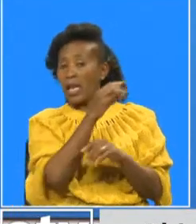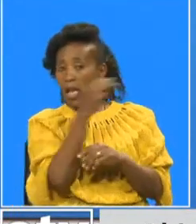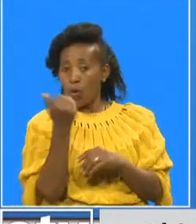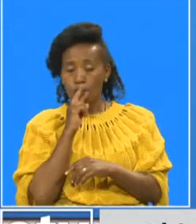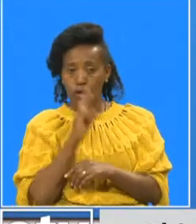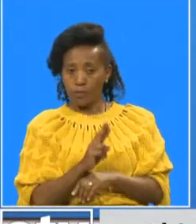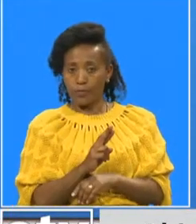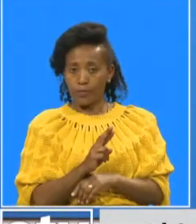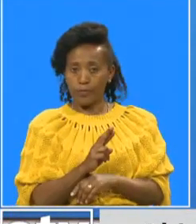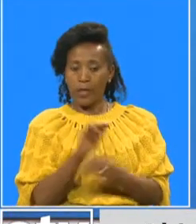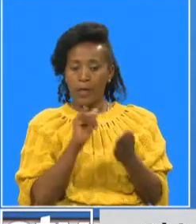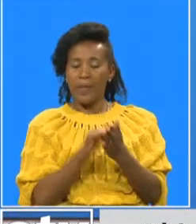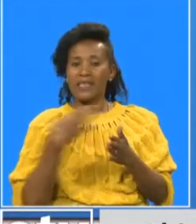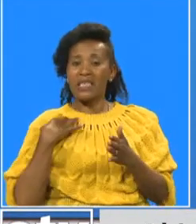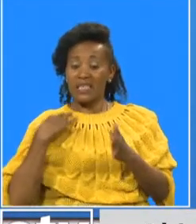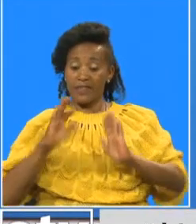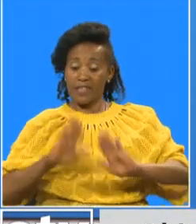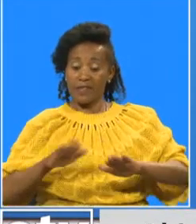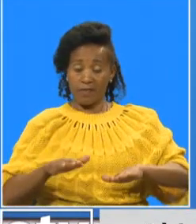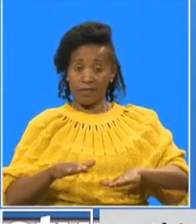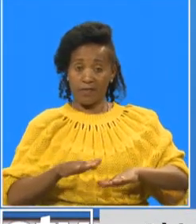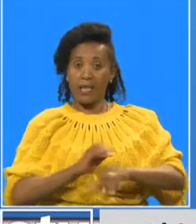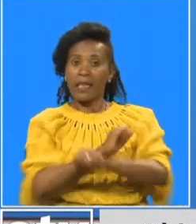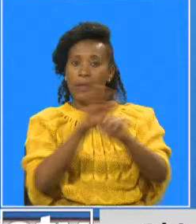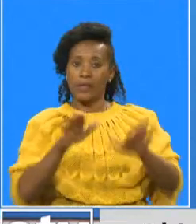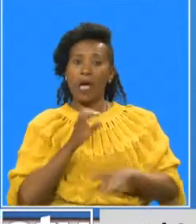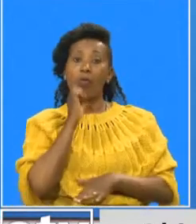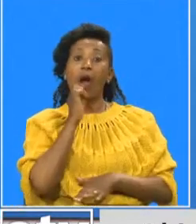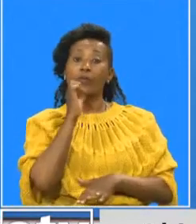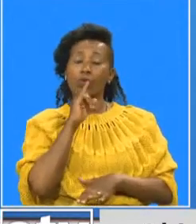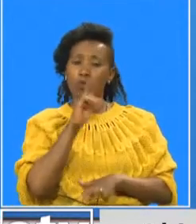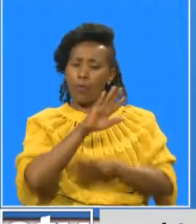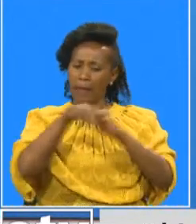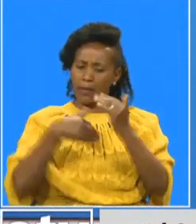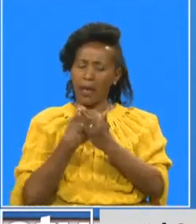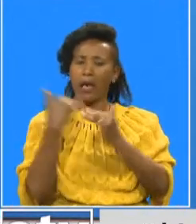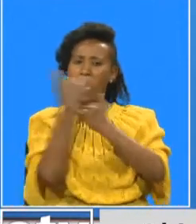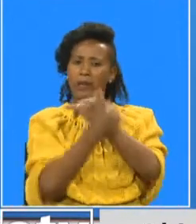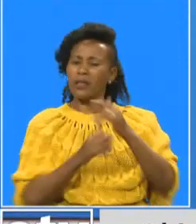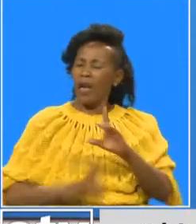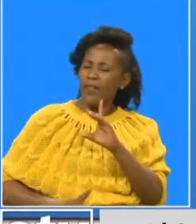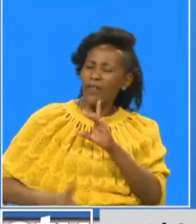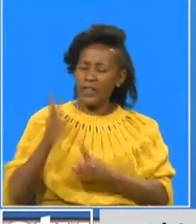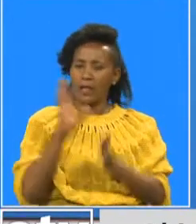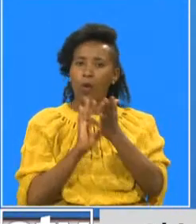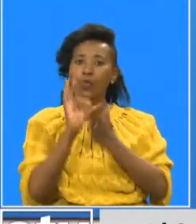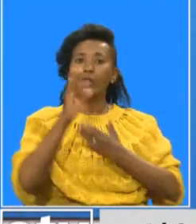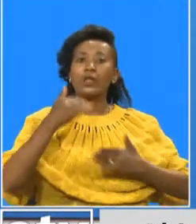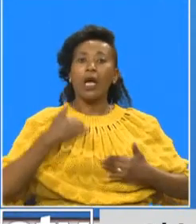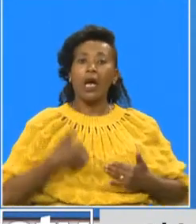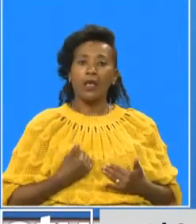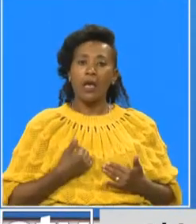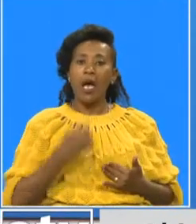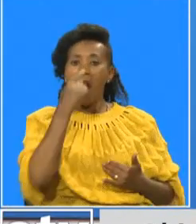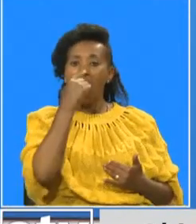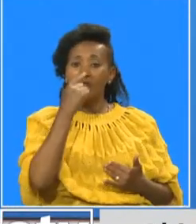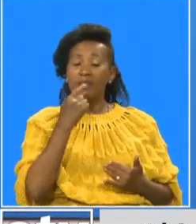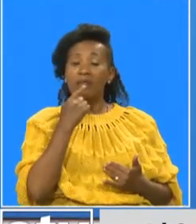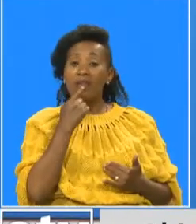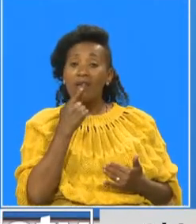ሌሎችም በዚህ በልብስ ስፌት ላይ የተሰማሩ ባለሀብቶች አጠቃላይ በሀገራችን በጣም ከፍተኛ ቁጥር ያለው የአፍንጫና